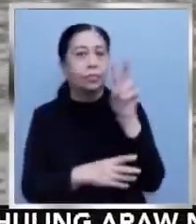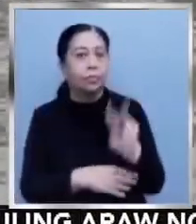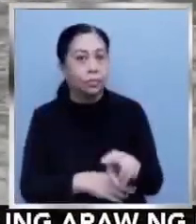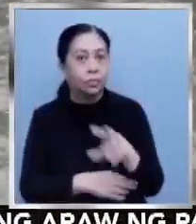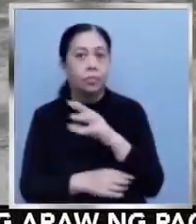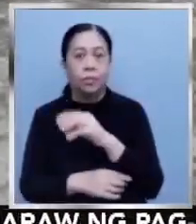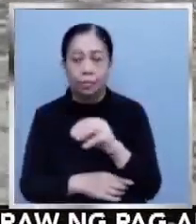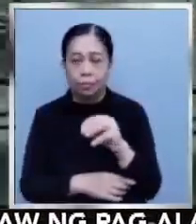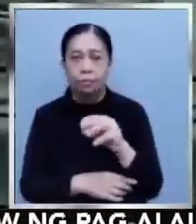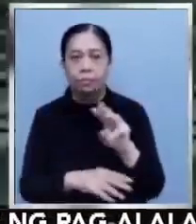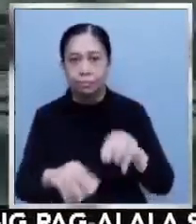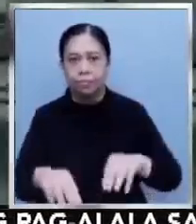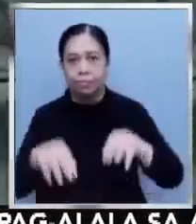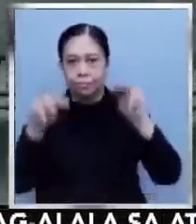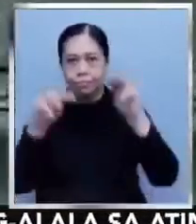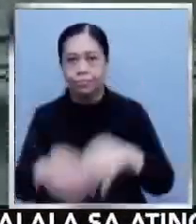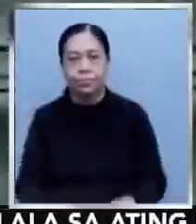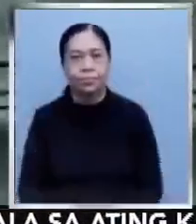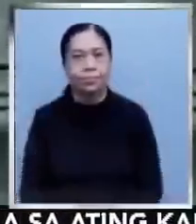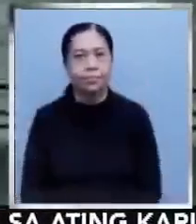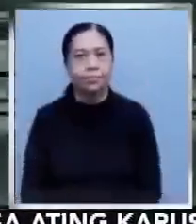Malabon.